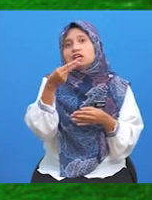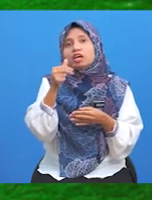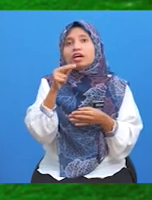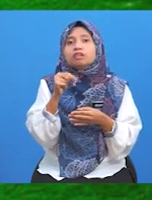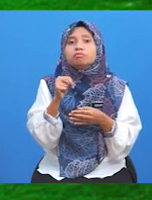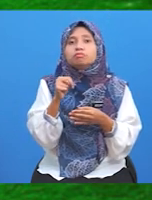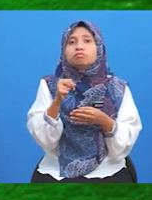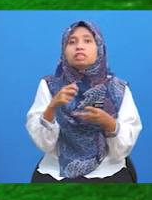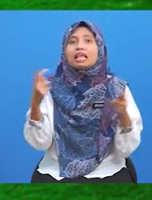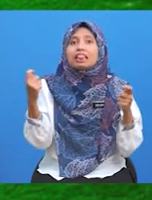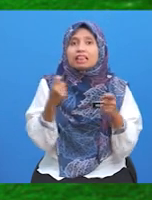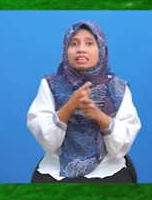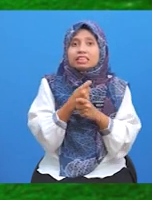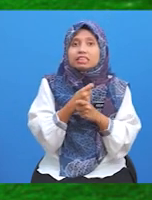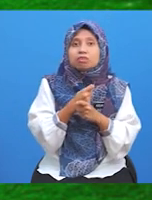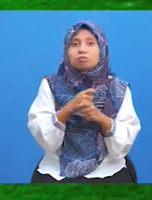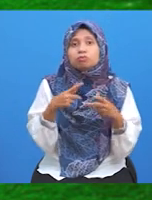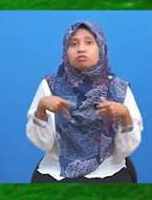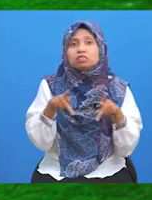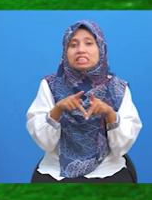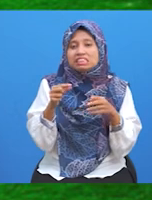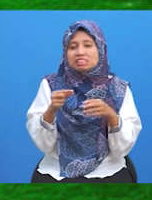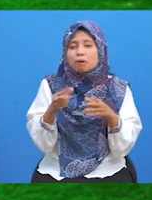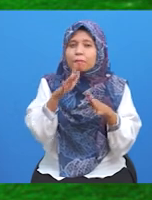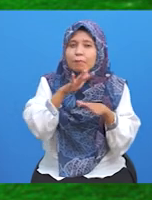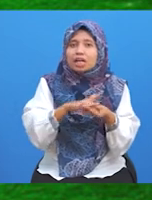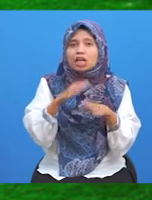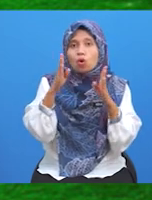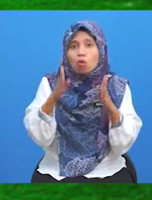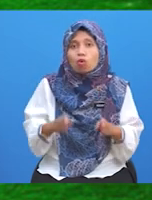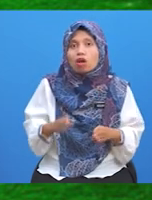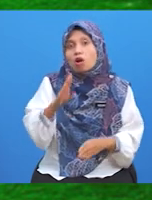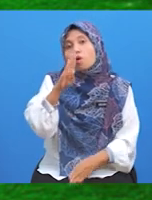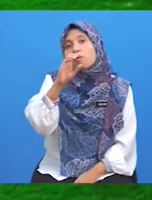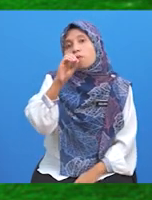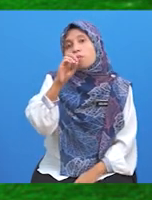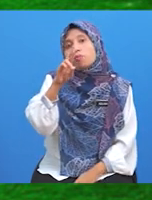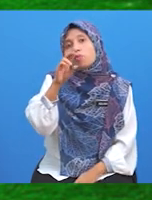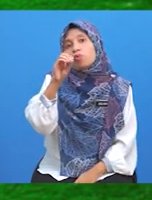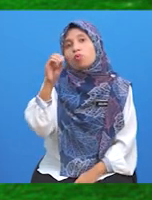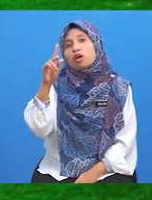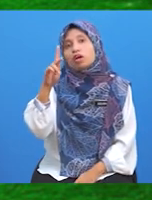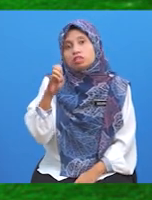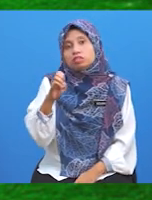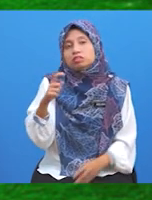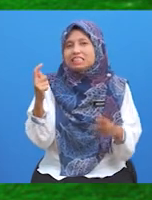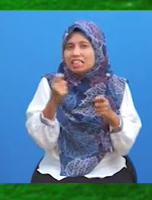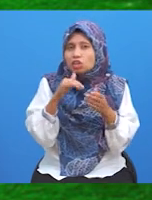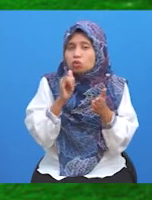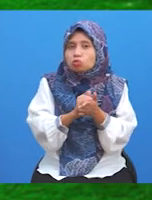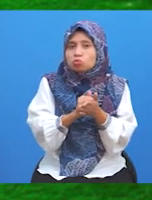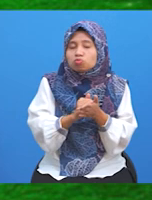menentang pula digelar sebagai orang broke ataupun orang Sarawak. Tindakan mereka itu